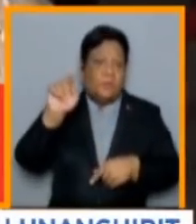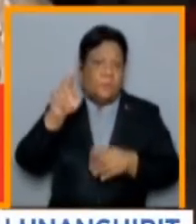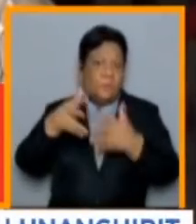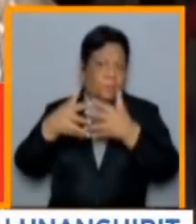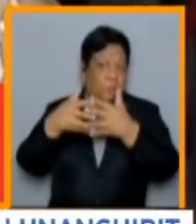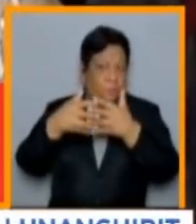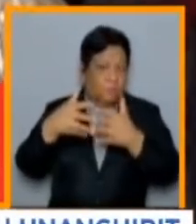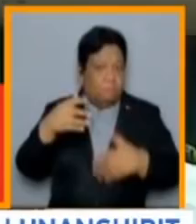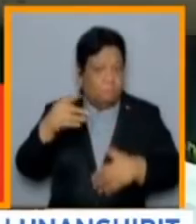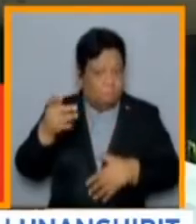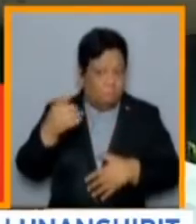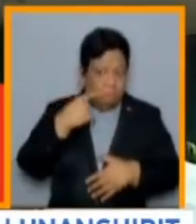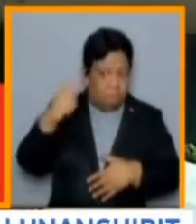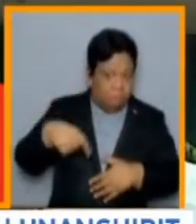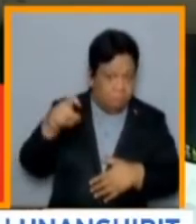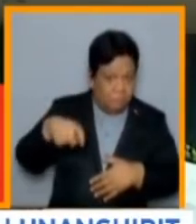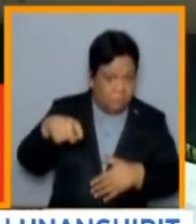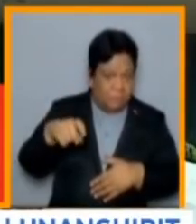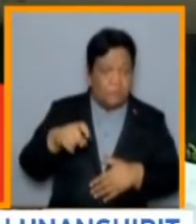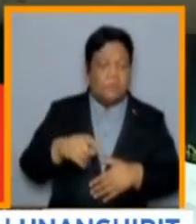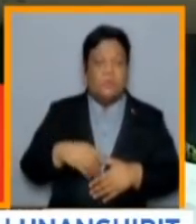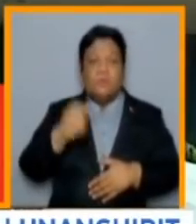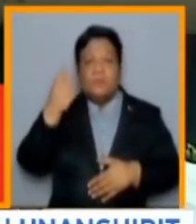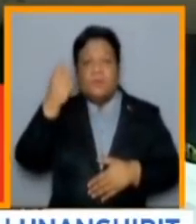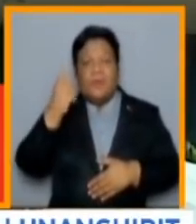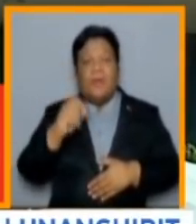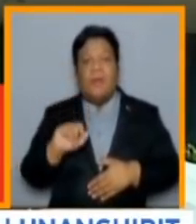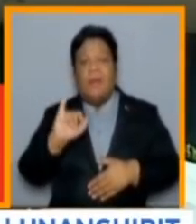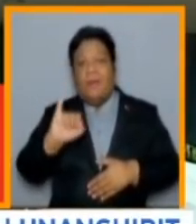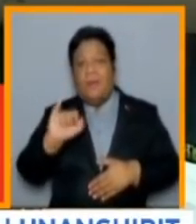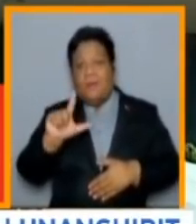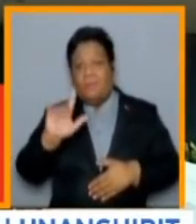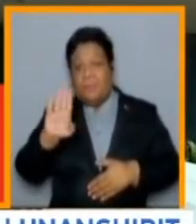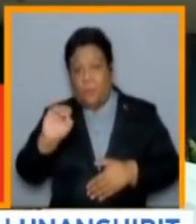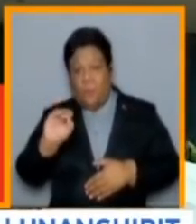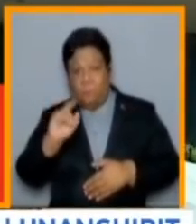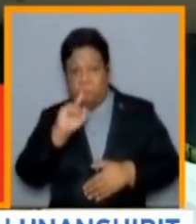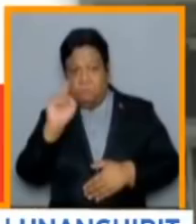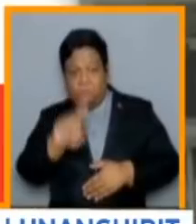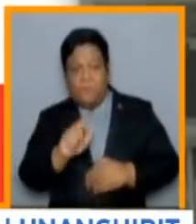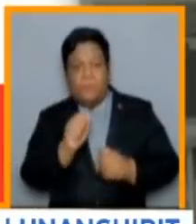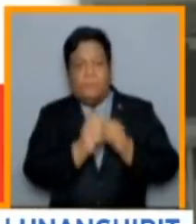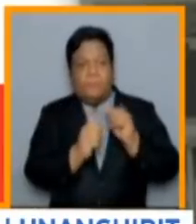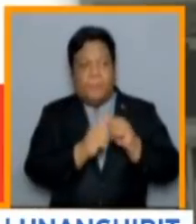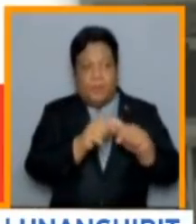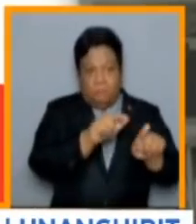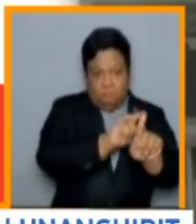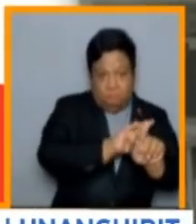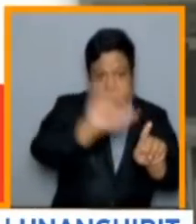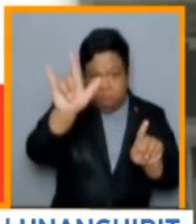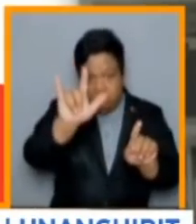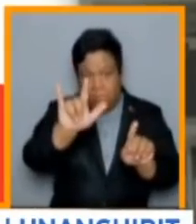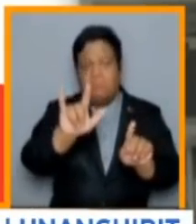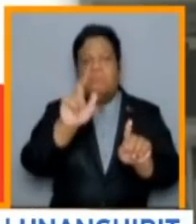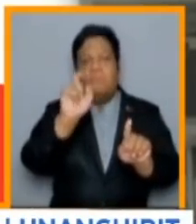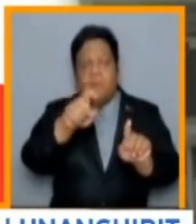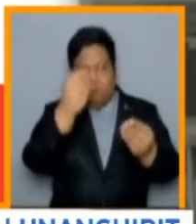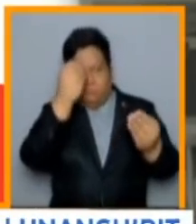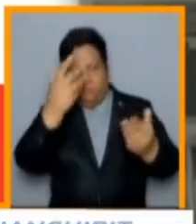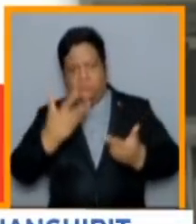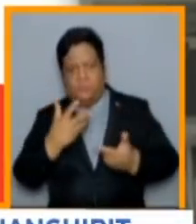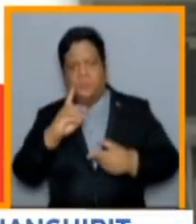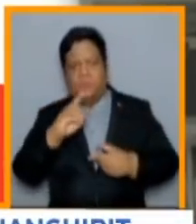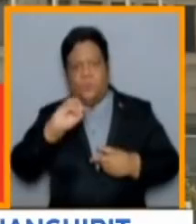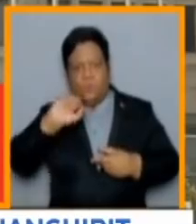ang mga may Immigration Lookout Bulletin Order pero dapat itong i-report agad sa DOJ at Office of the Prosecutor General.